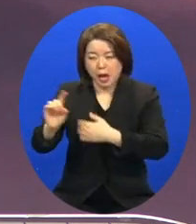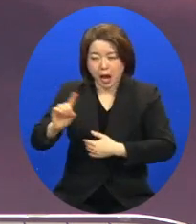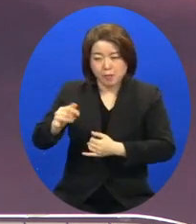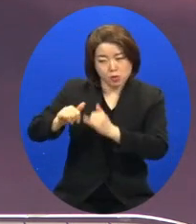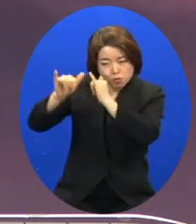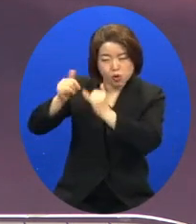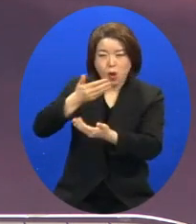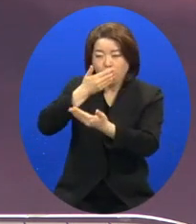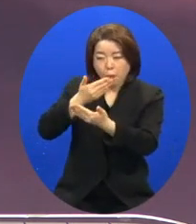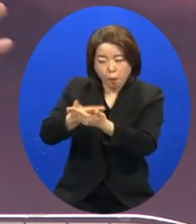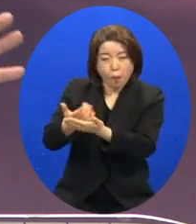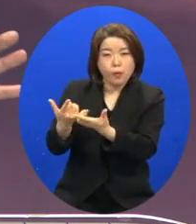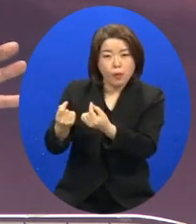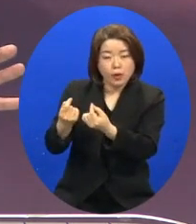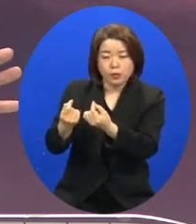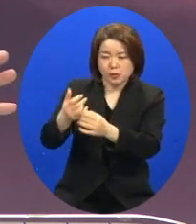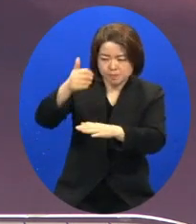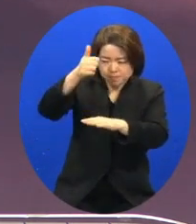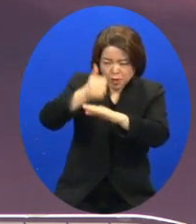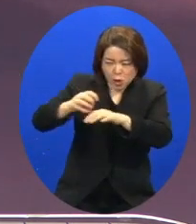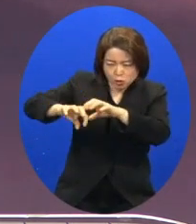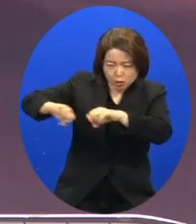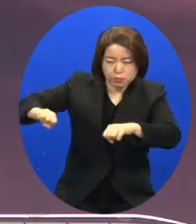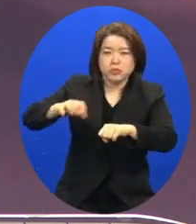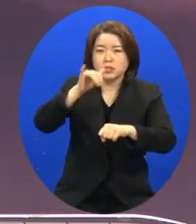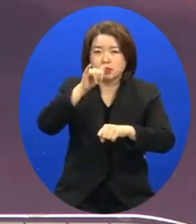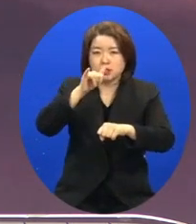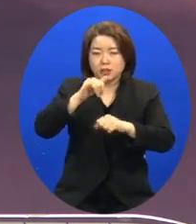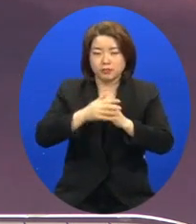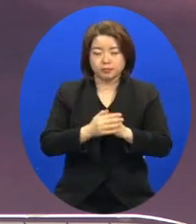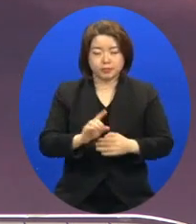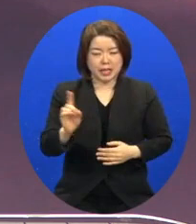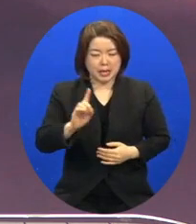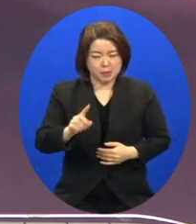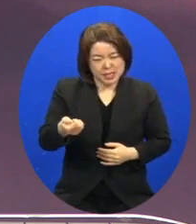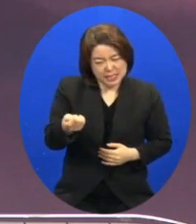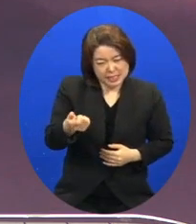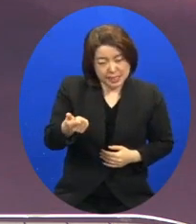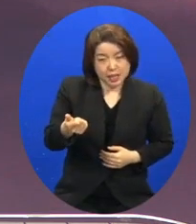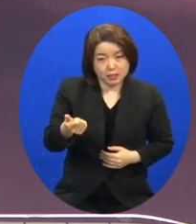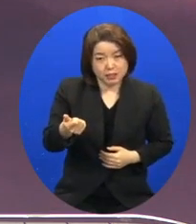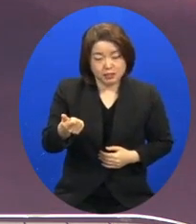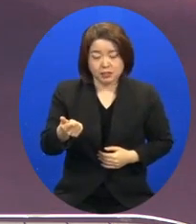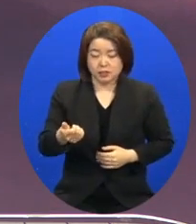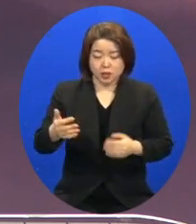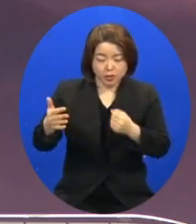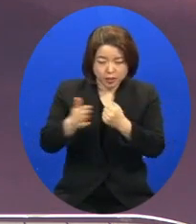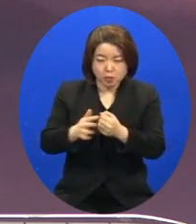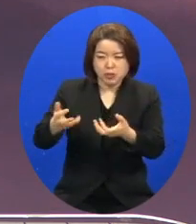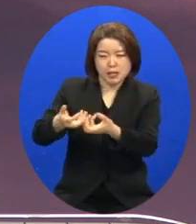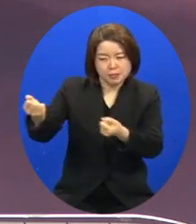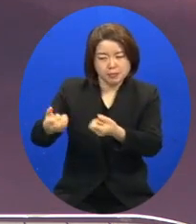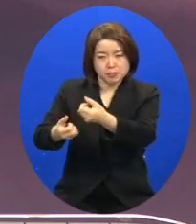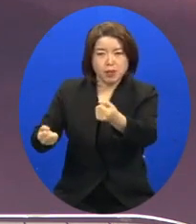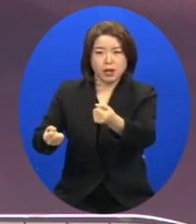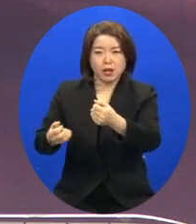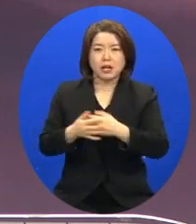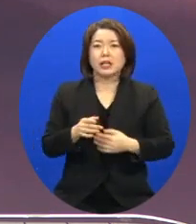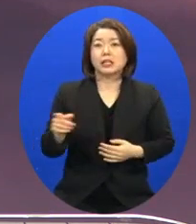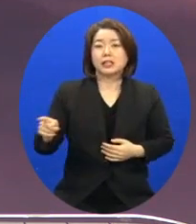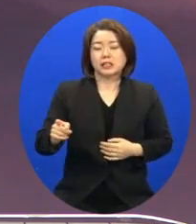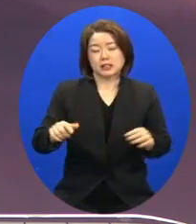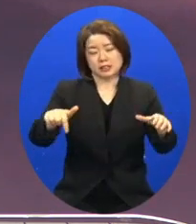것이라도 반드시 분열을 가져옵니다. 아주 사소한 것으로 갈라집니다. 그것은 기독교 역사가